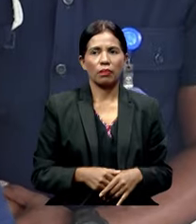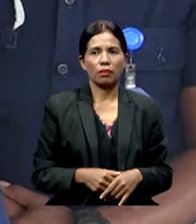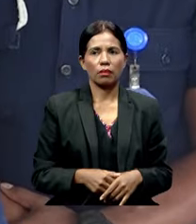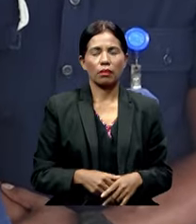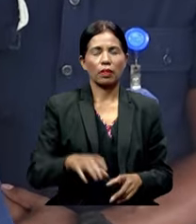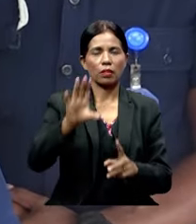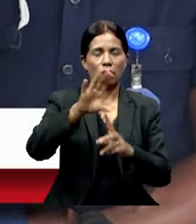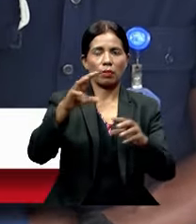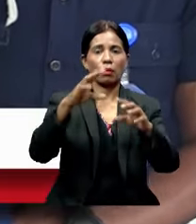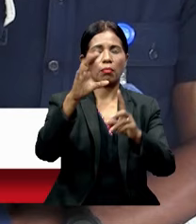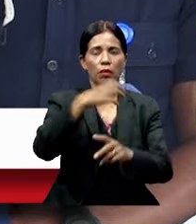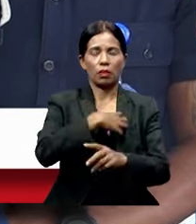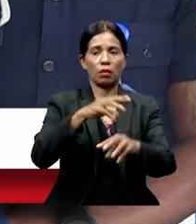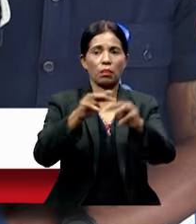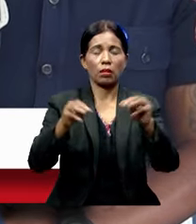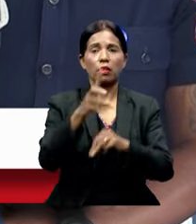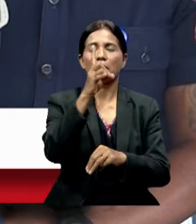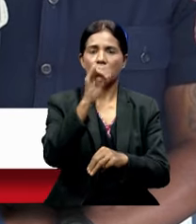Komando Munisipi Dili